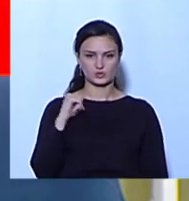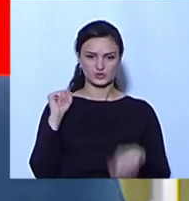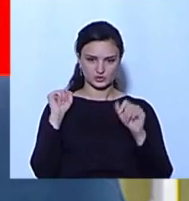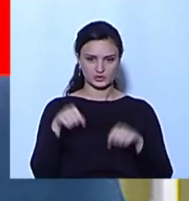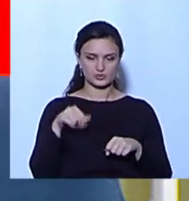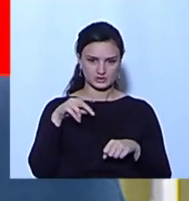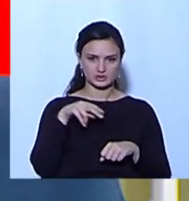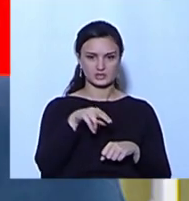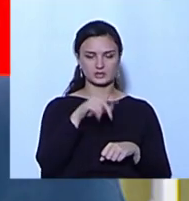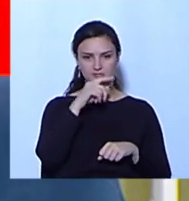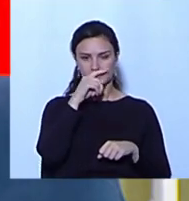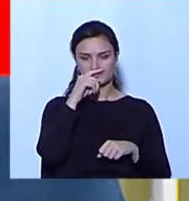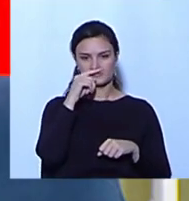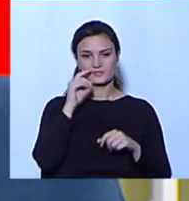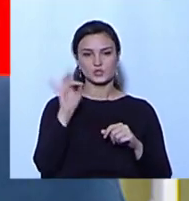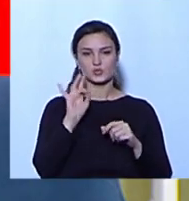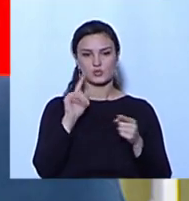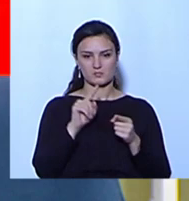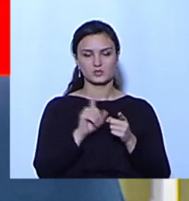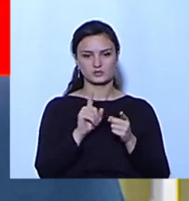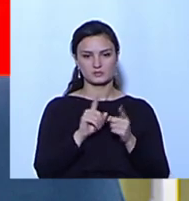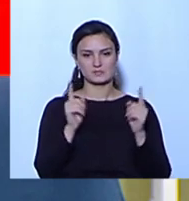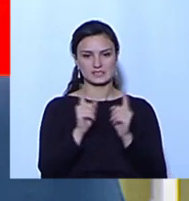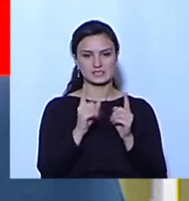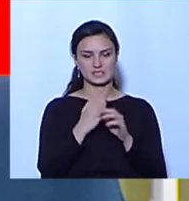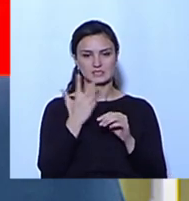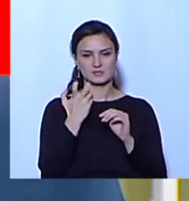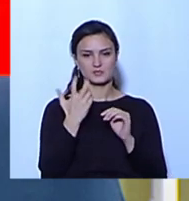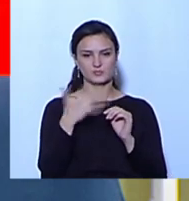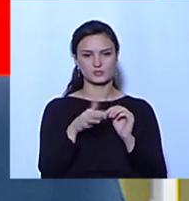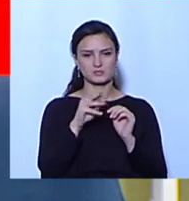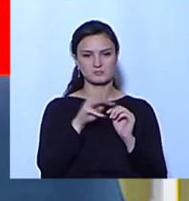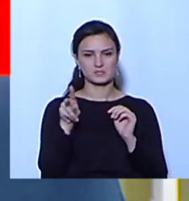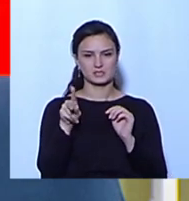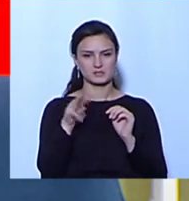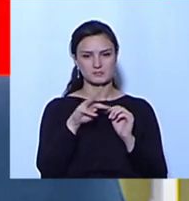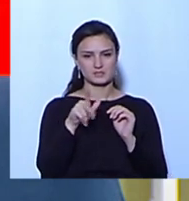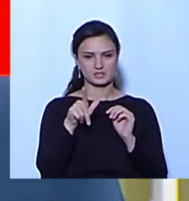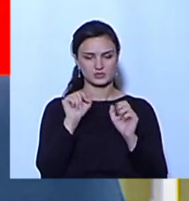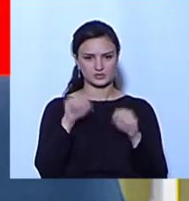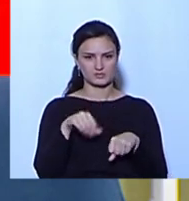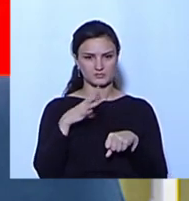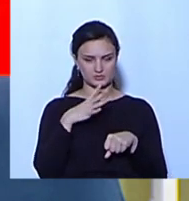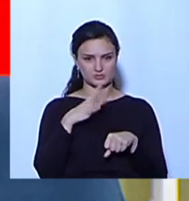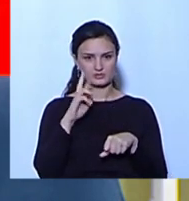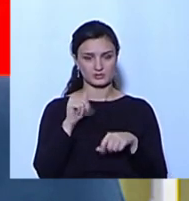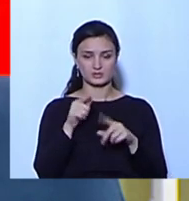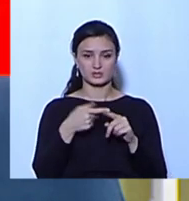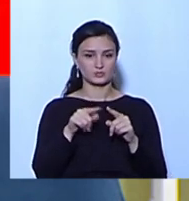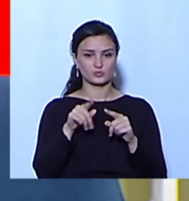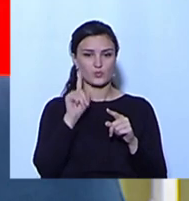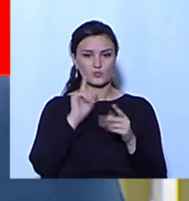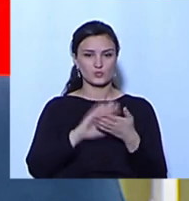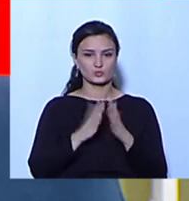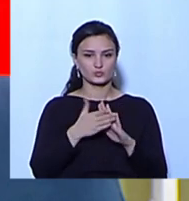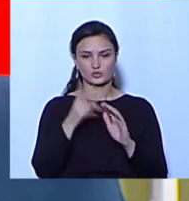შეძლოს გადაადგილება. ზომაშიც შედარებით მცირია, 350 მილილიტრამდე შეიძლება იყოს, იტევდეს, და რომელიც